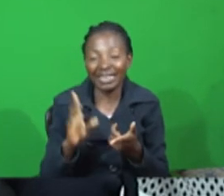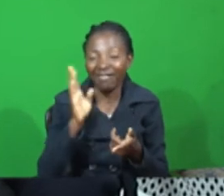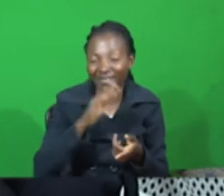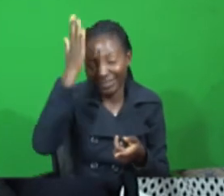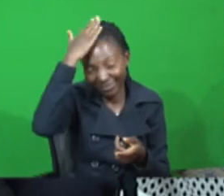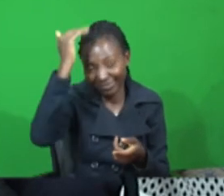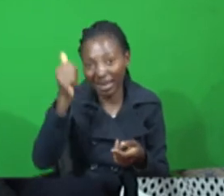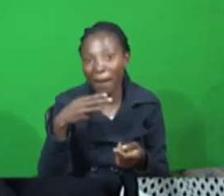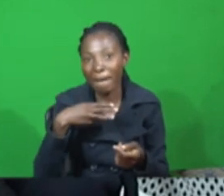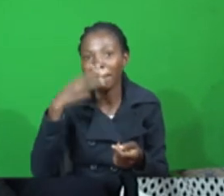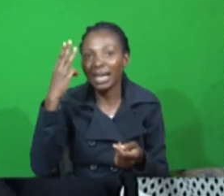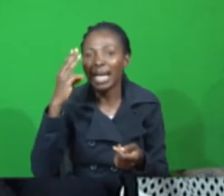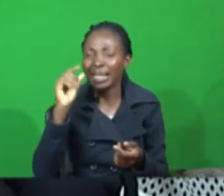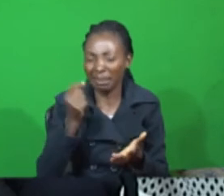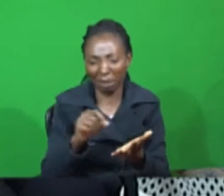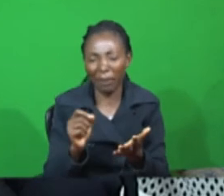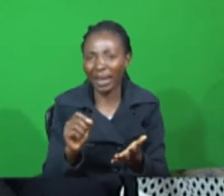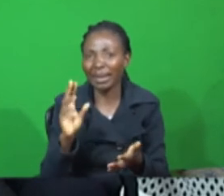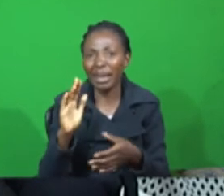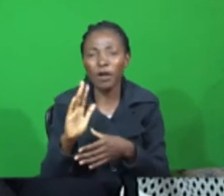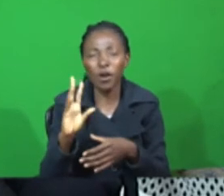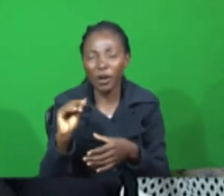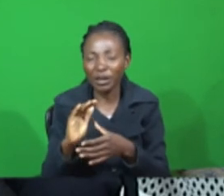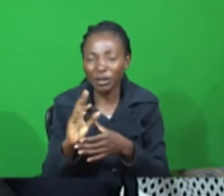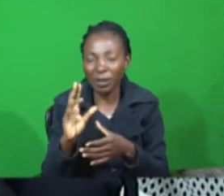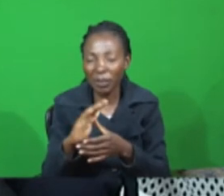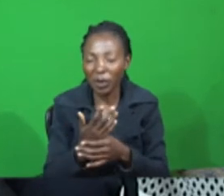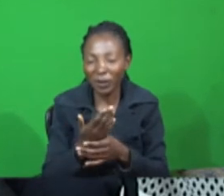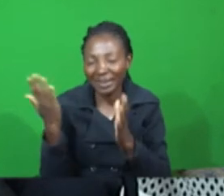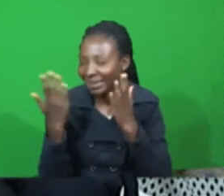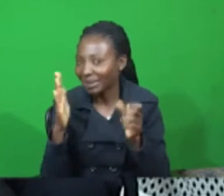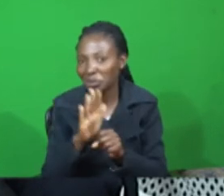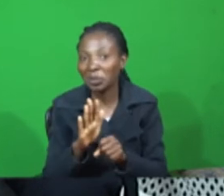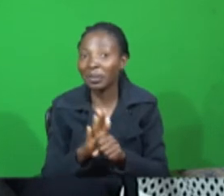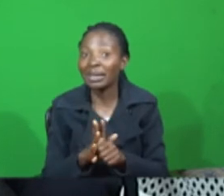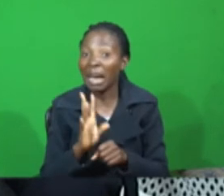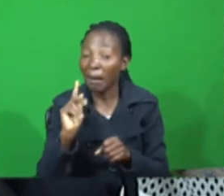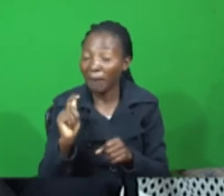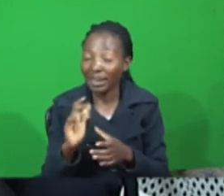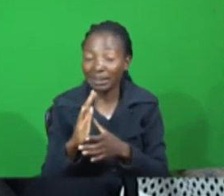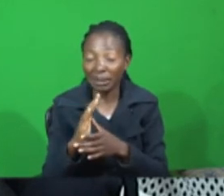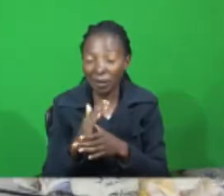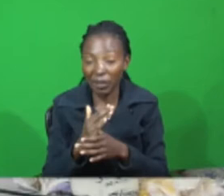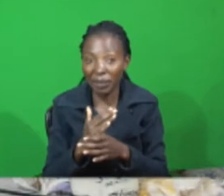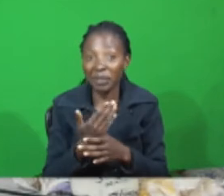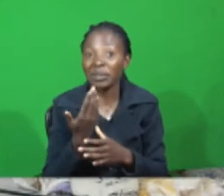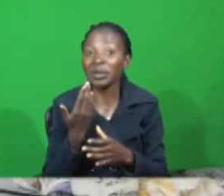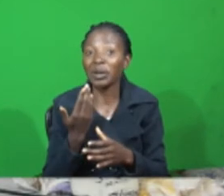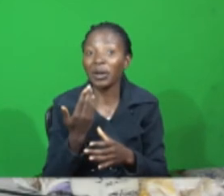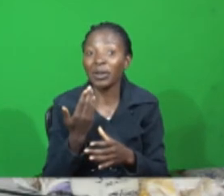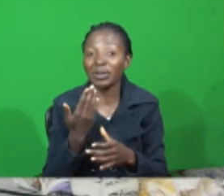asi mamaks ekugonaya zvekuti kutotaura kwandiri kuita kunoku nyaya ndiri kutotaura vechidiki vese vari